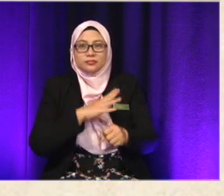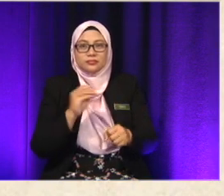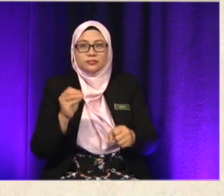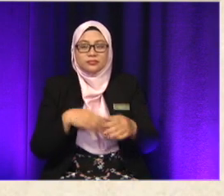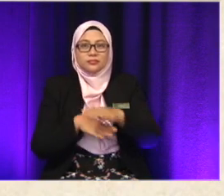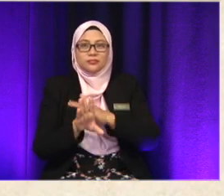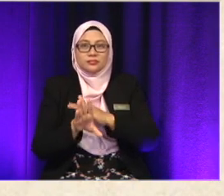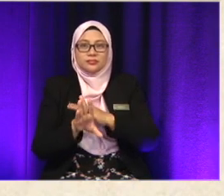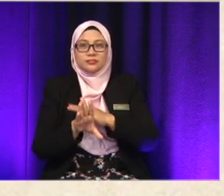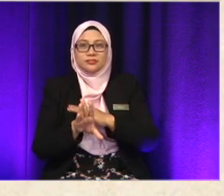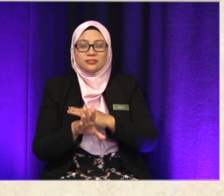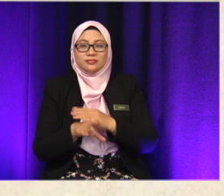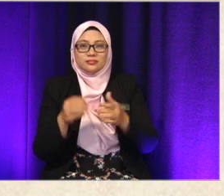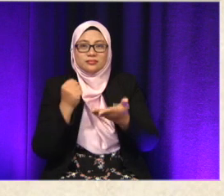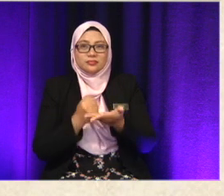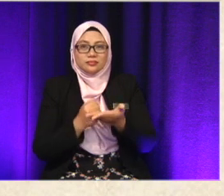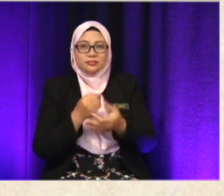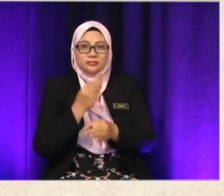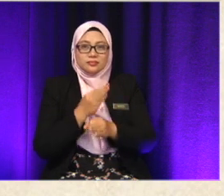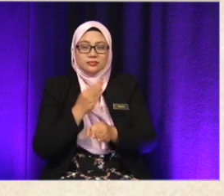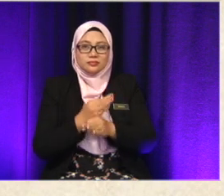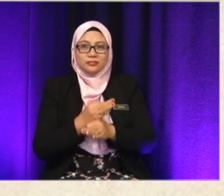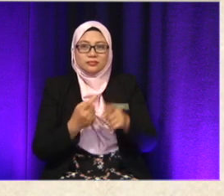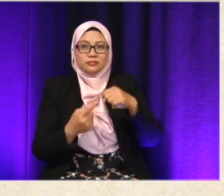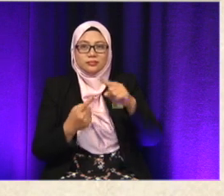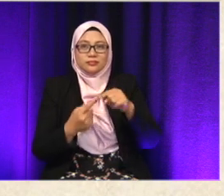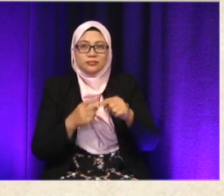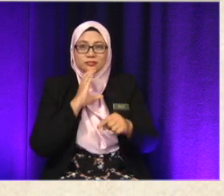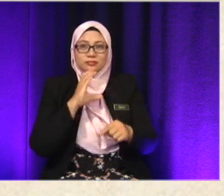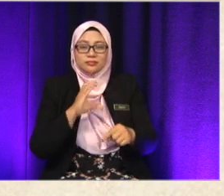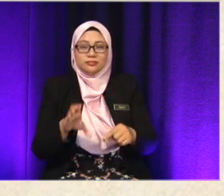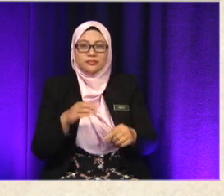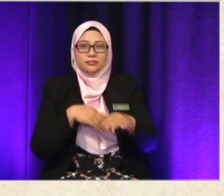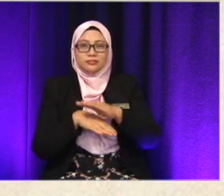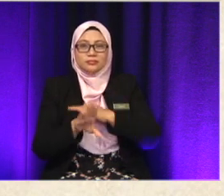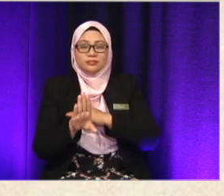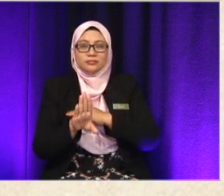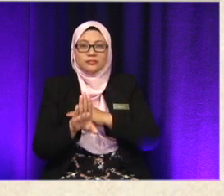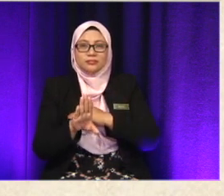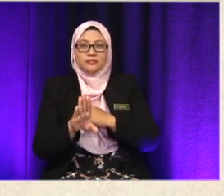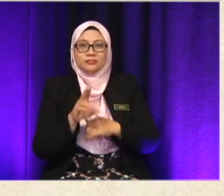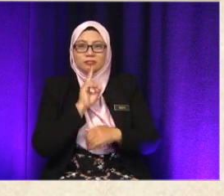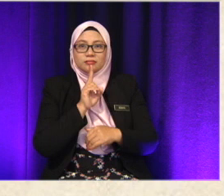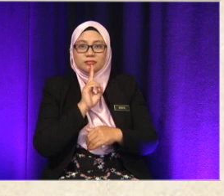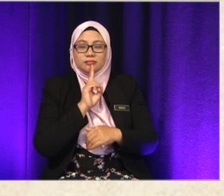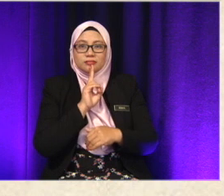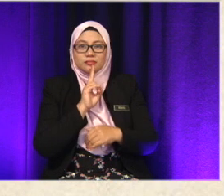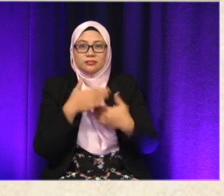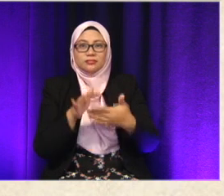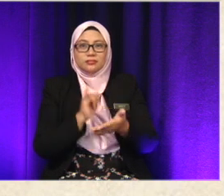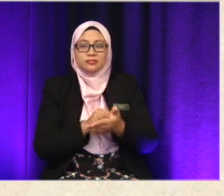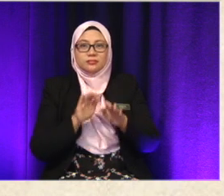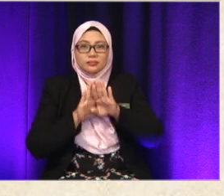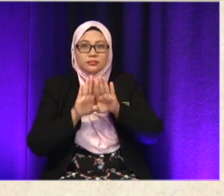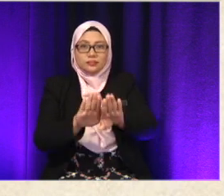mana silinder ni berfungsi apabila cecair hidrolik memasuki liang pada silinder yang kemudiannya menolak ombor yang